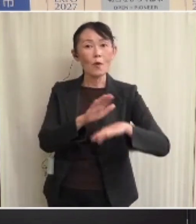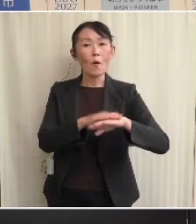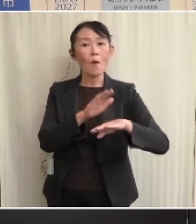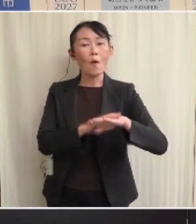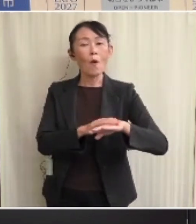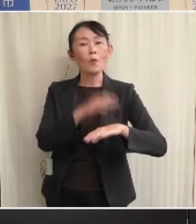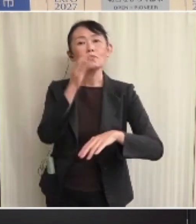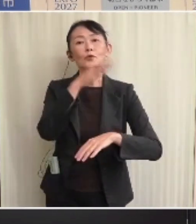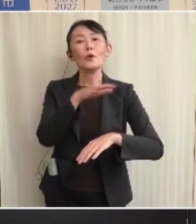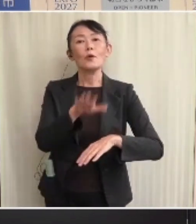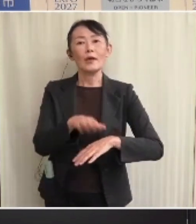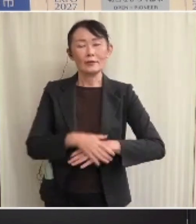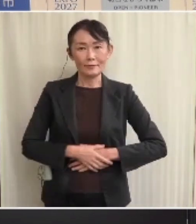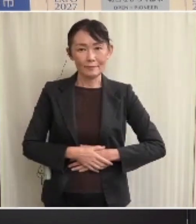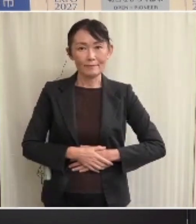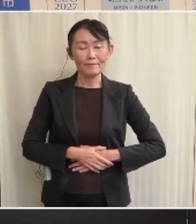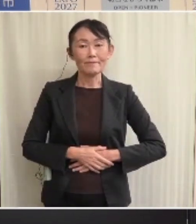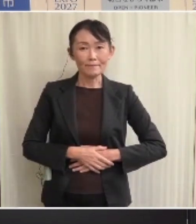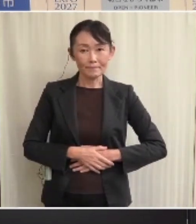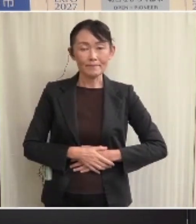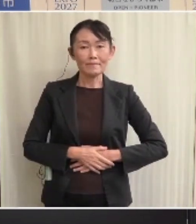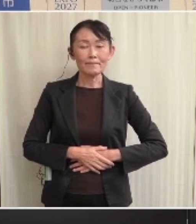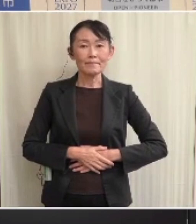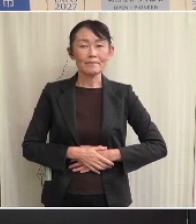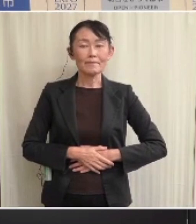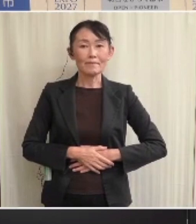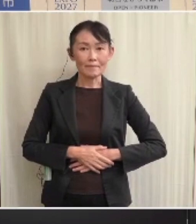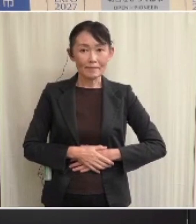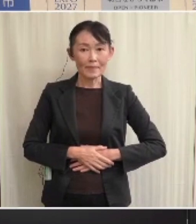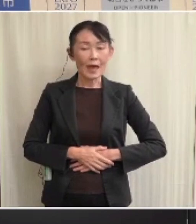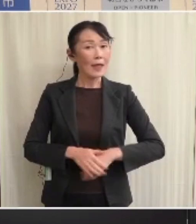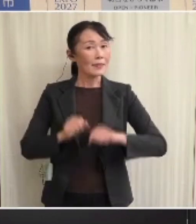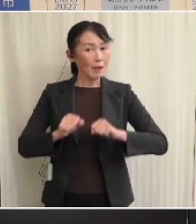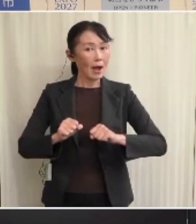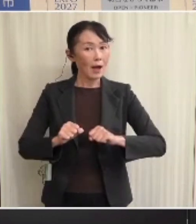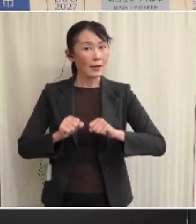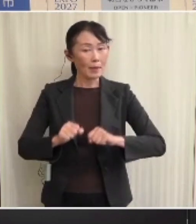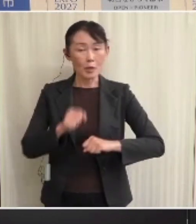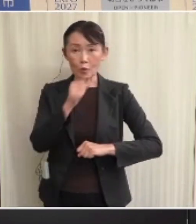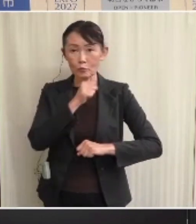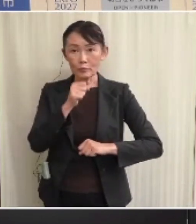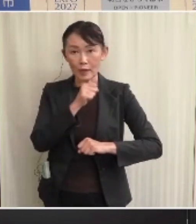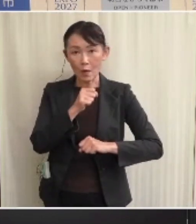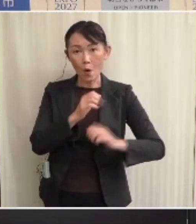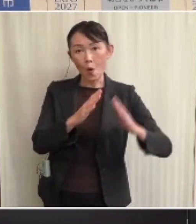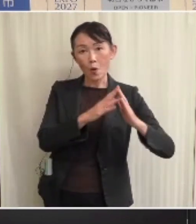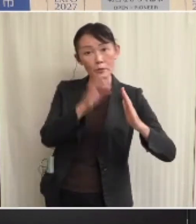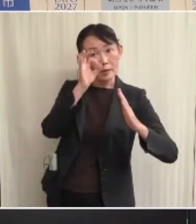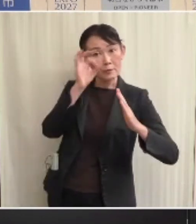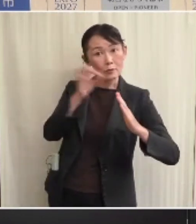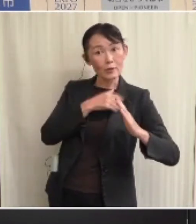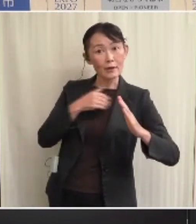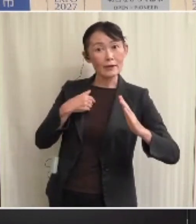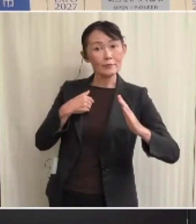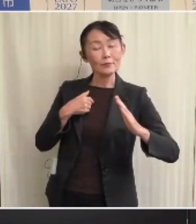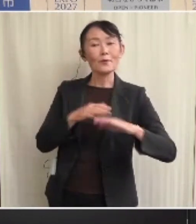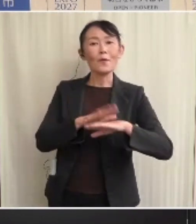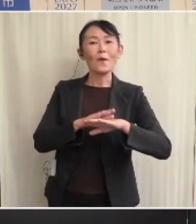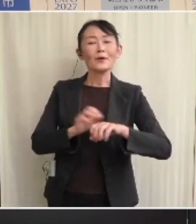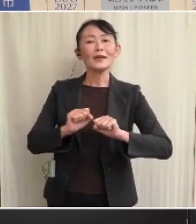ね、ライブビュー、パブリックビューイングのような形でですね、市内のお住まい